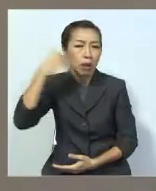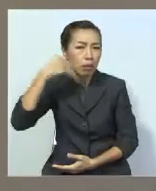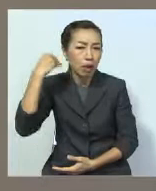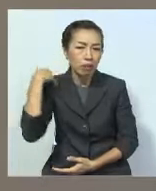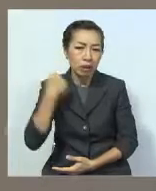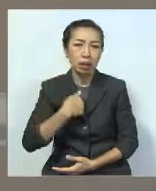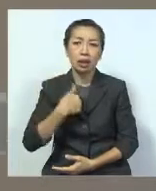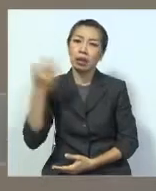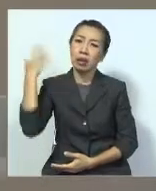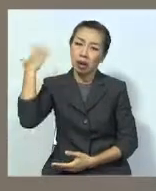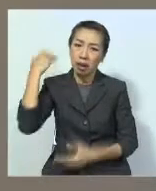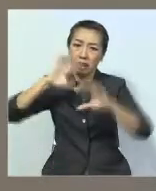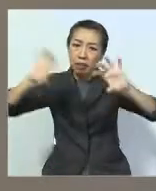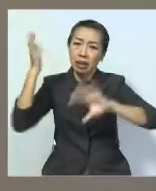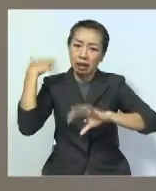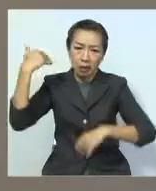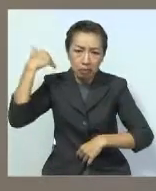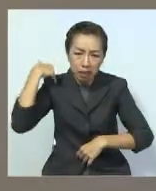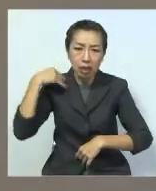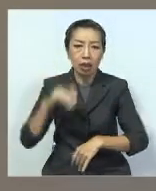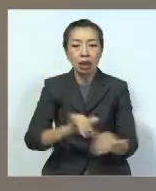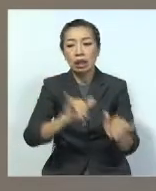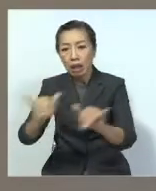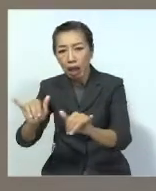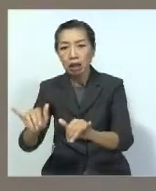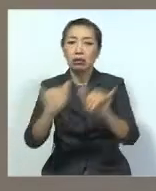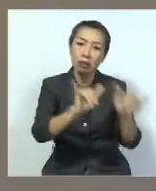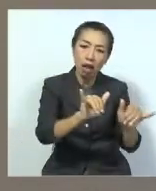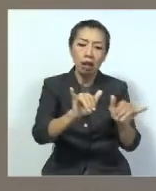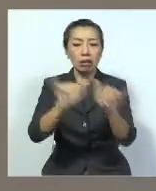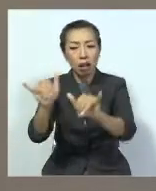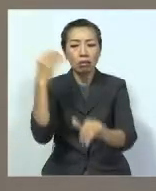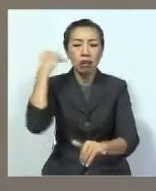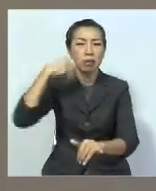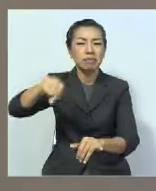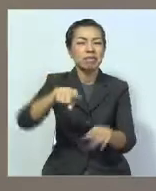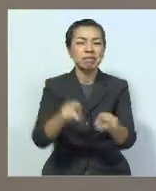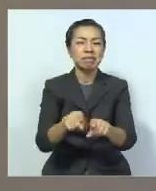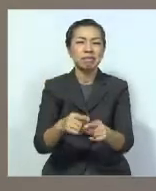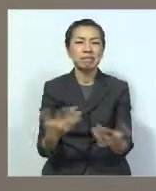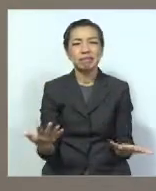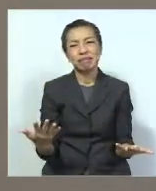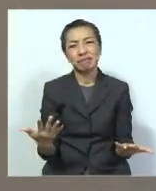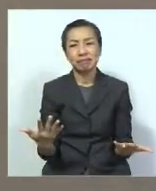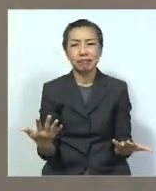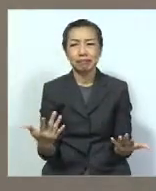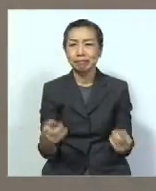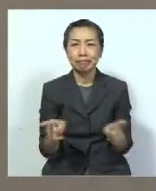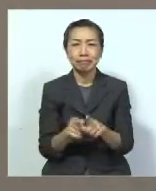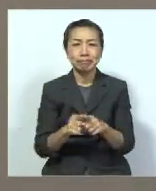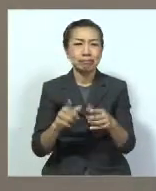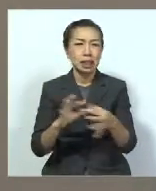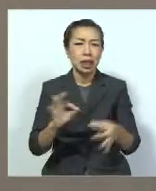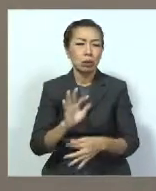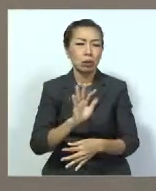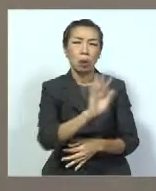ฐบาลนี้แล้วก็มีบ้านก่อนหน้านั้นก็มีก็ย้ายไปย้ายกันมาเป็นเรื่องของอะไรล่ะเป็นเรื่องของความ